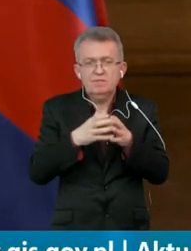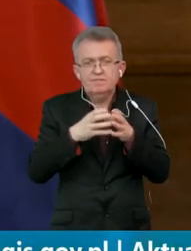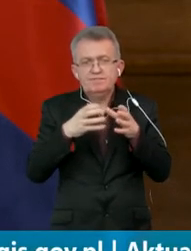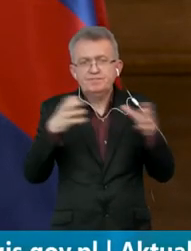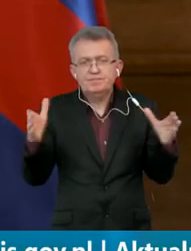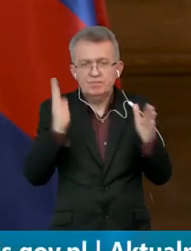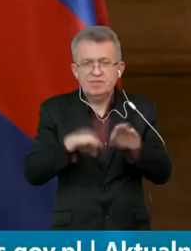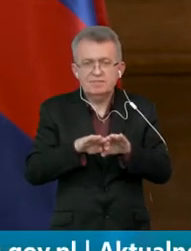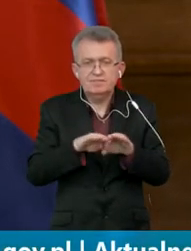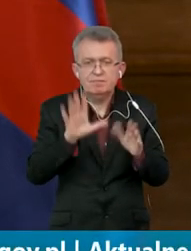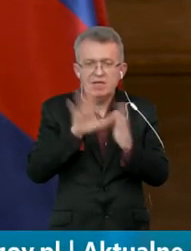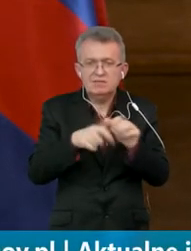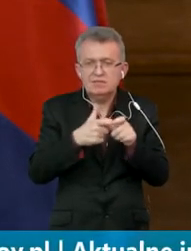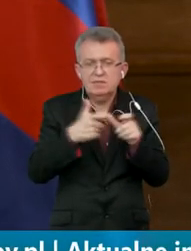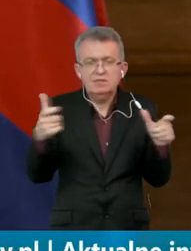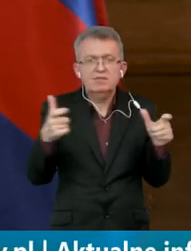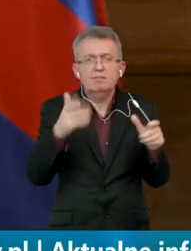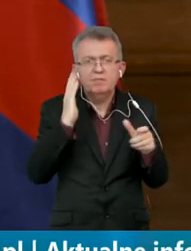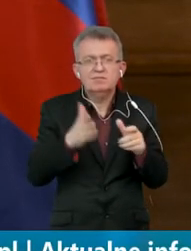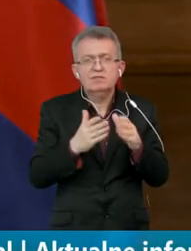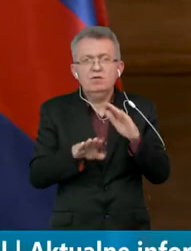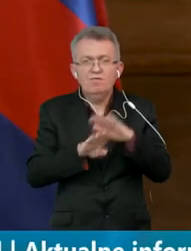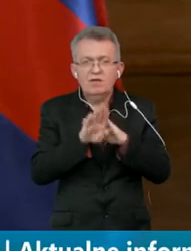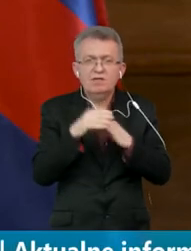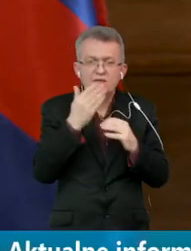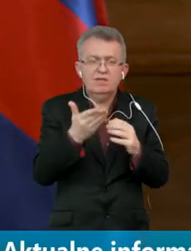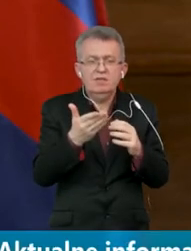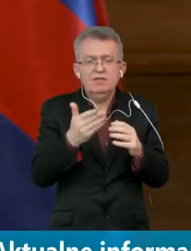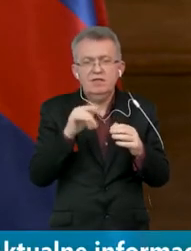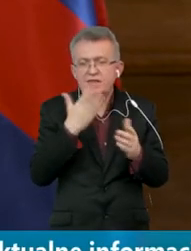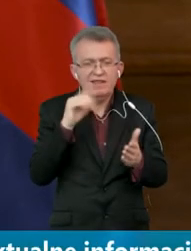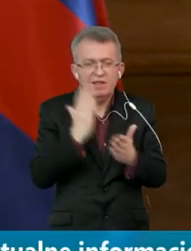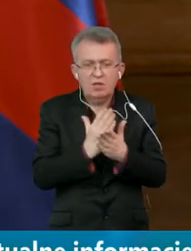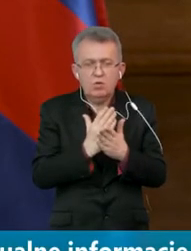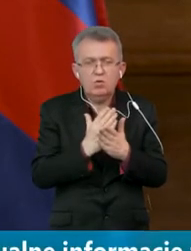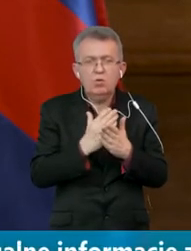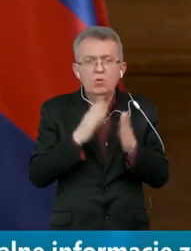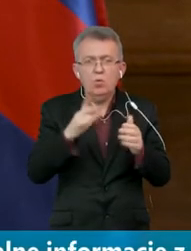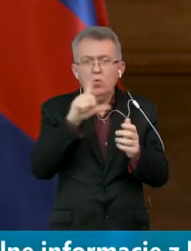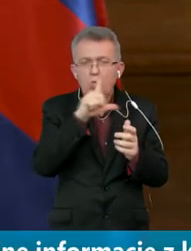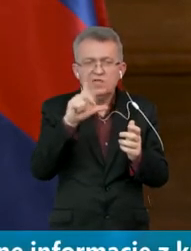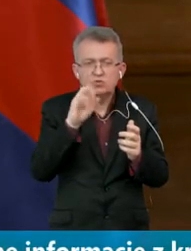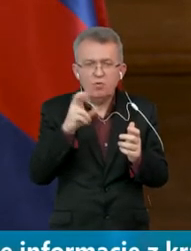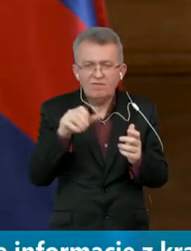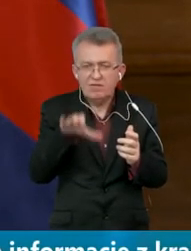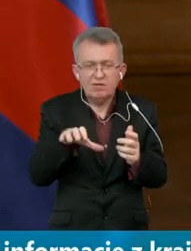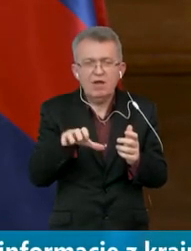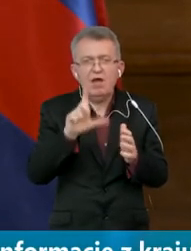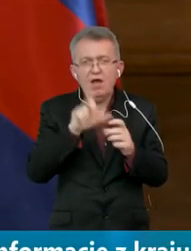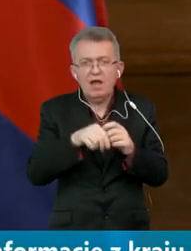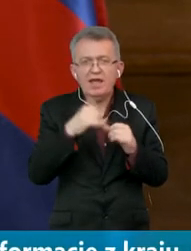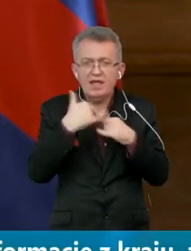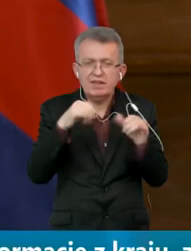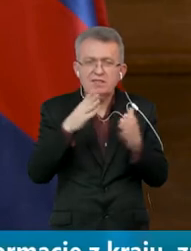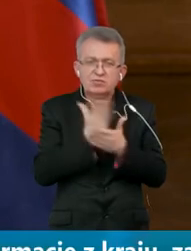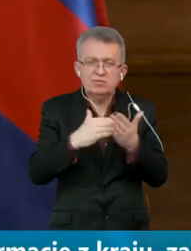przestrzeni miasta, że ta oferta będzie wchodziła nie tylko na Łasztownię, ale także w inne